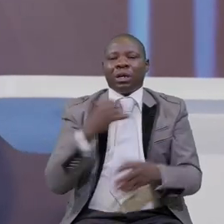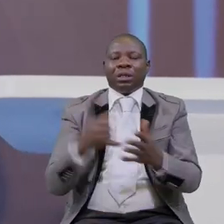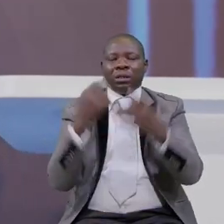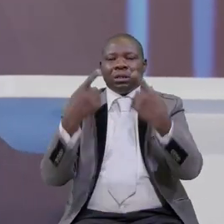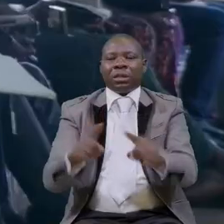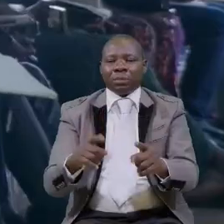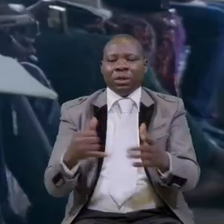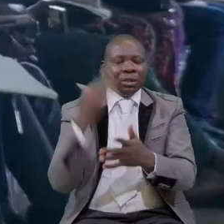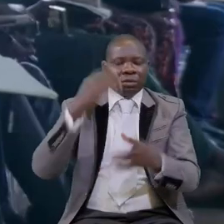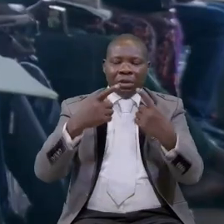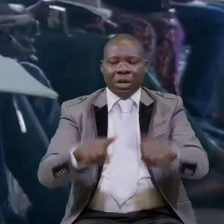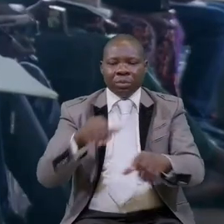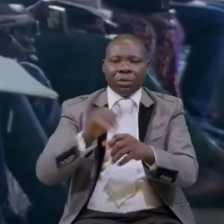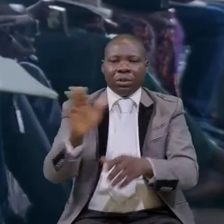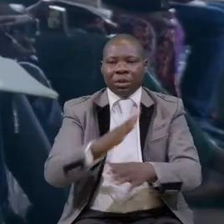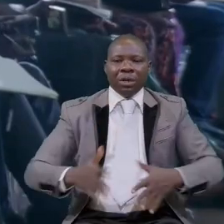il en sera ainsi dans ta vie.